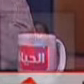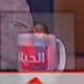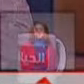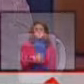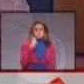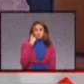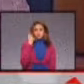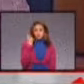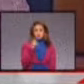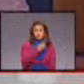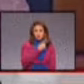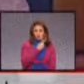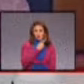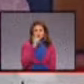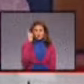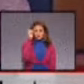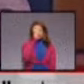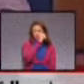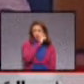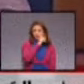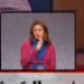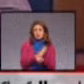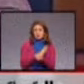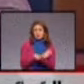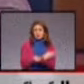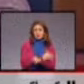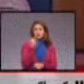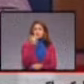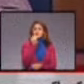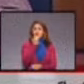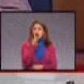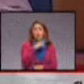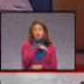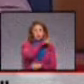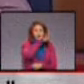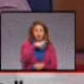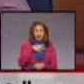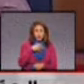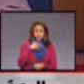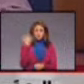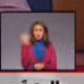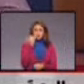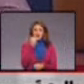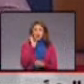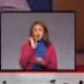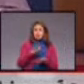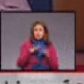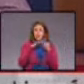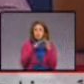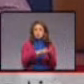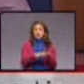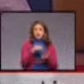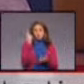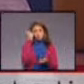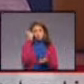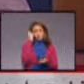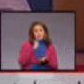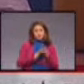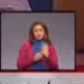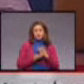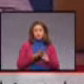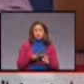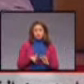زي ما انتم شايفين الناس فعلا طلباتهم بسيطه جدا بس اللي يسمع بقى ويفهم وينفذ